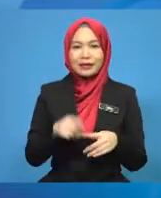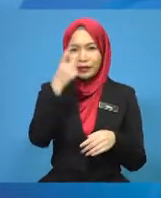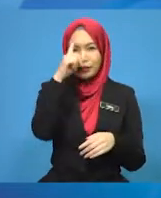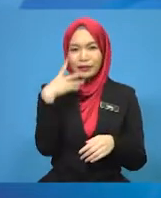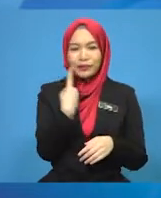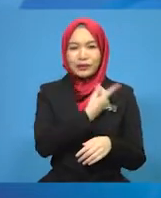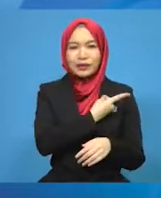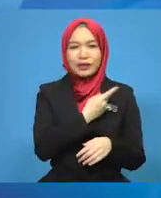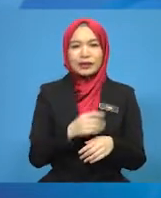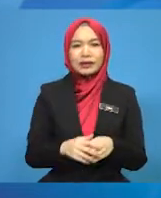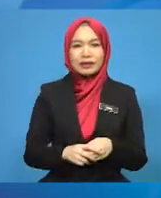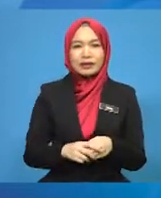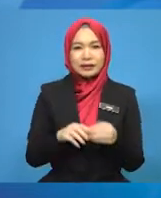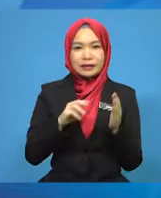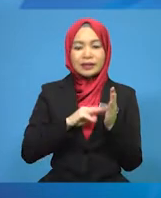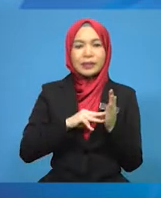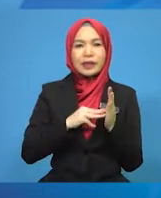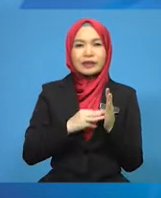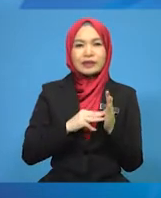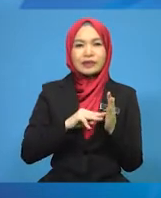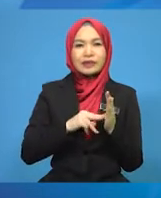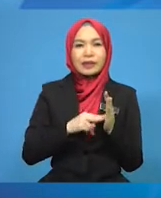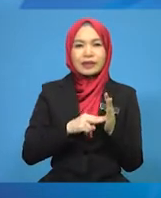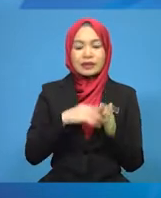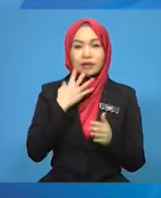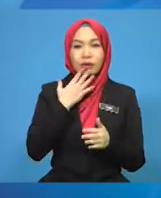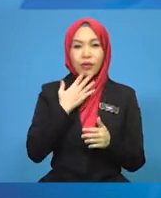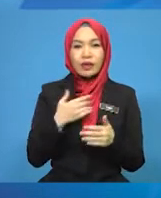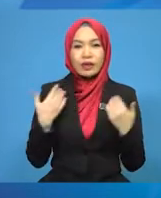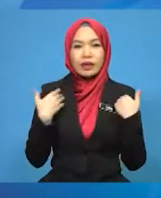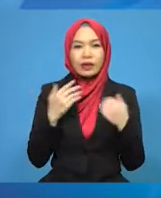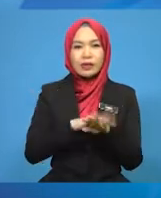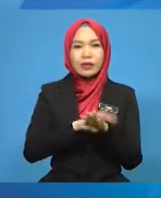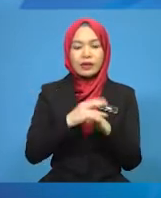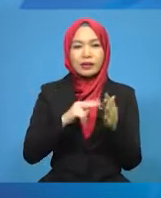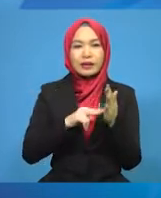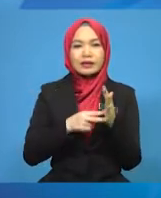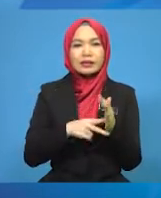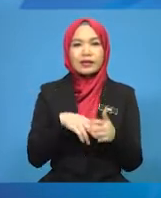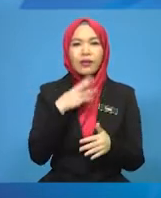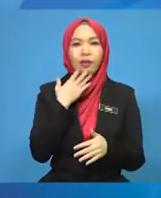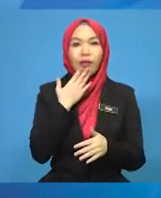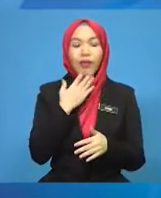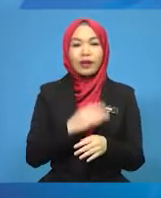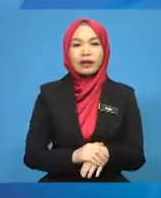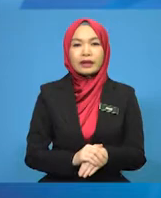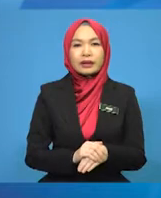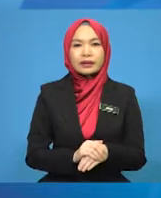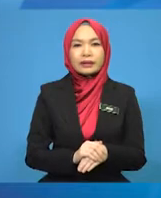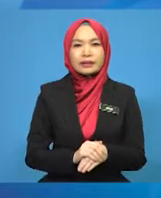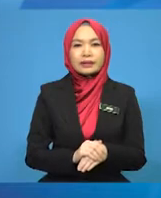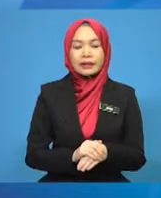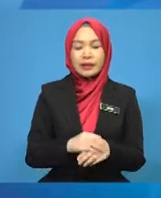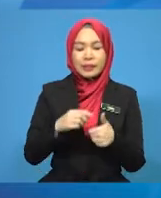mengenai konsep warna. Terdapat beberapa konsep warna yang saya akan jelaskan kepada anda semua.